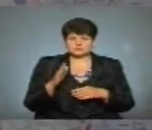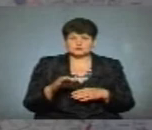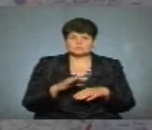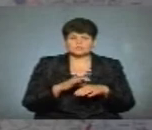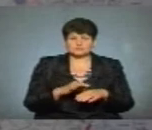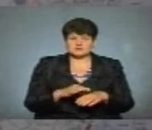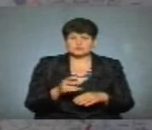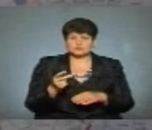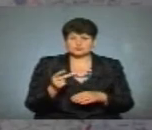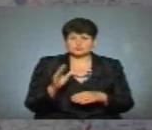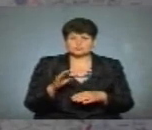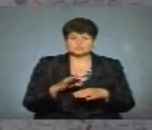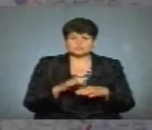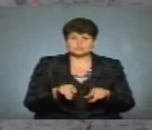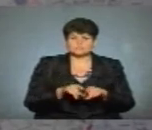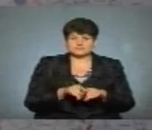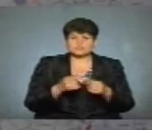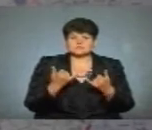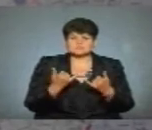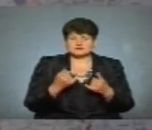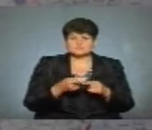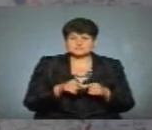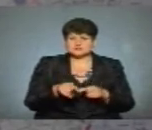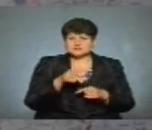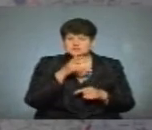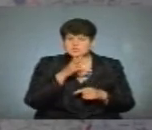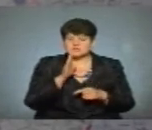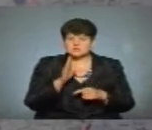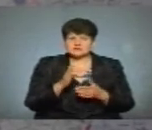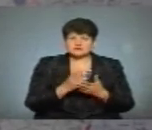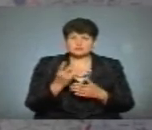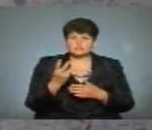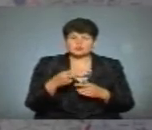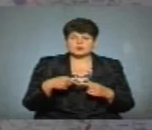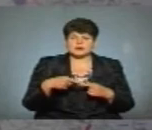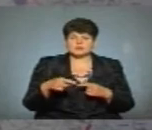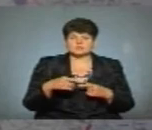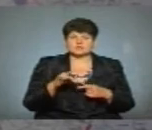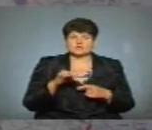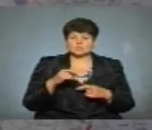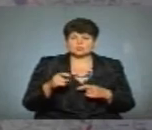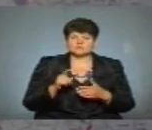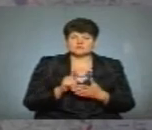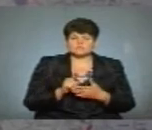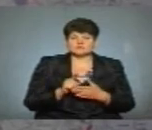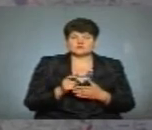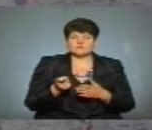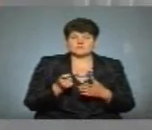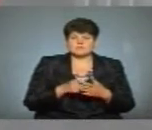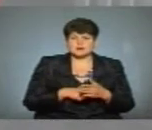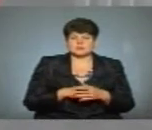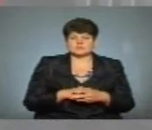друга буде проводитися. А от зараз в даний час, де є дворядний рух, ми вимушені тут перекрити його і зробити